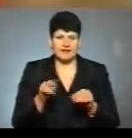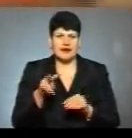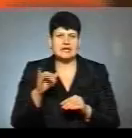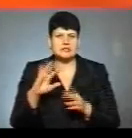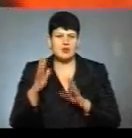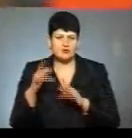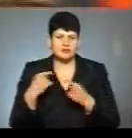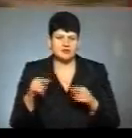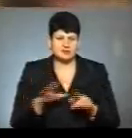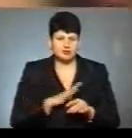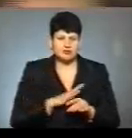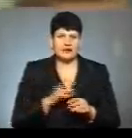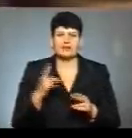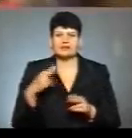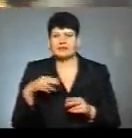А здравствуй,